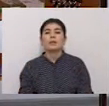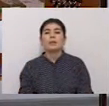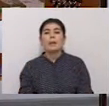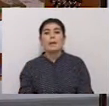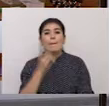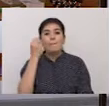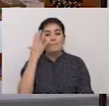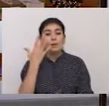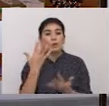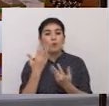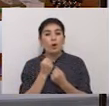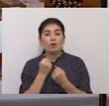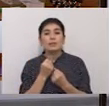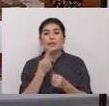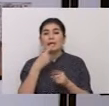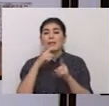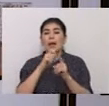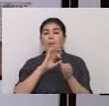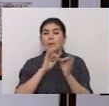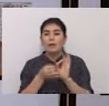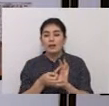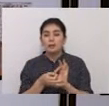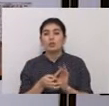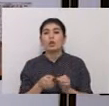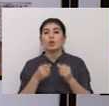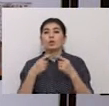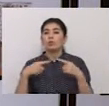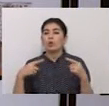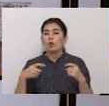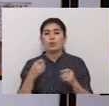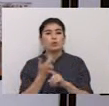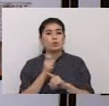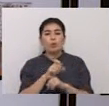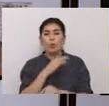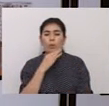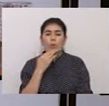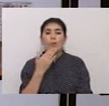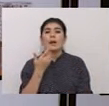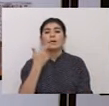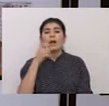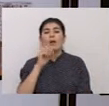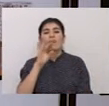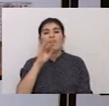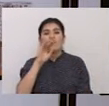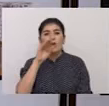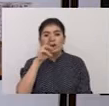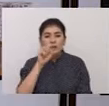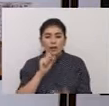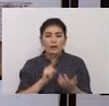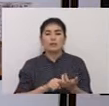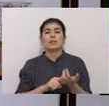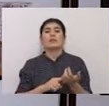Bilib oling. Gaplarning turlari juda ham ko'p. Gaplarning ifoda maqsadiga ko'ra